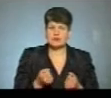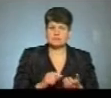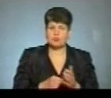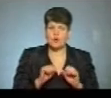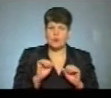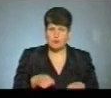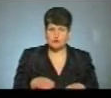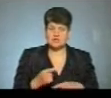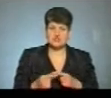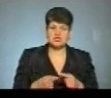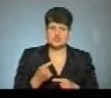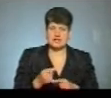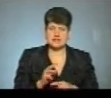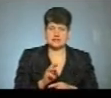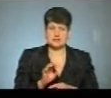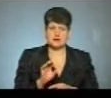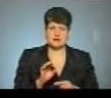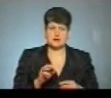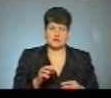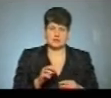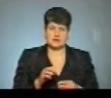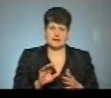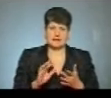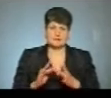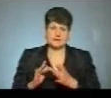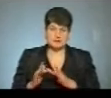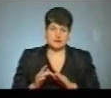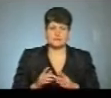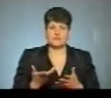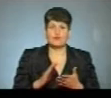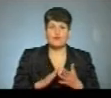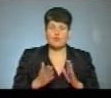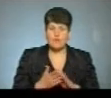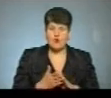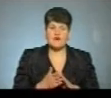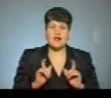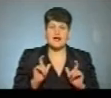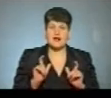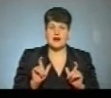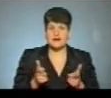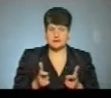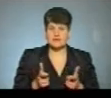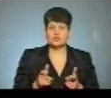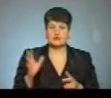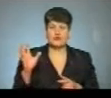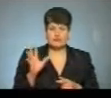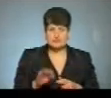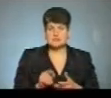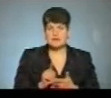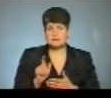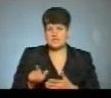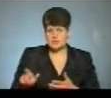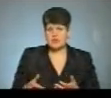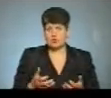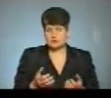через онлайн-сервіси. В умовах карантину 284 тисячі пенсіонерів Тернопільщини отримають виплати вчасно